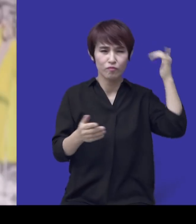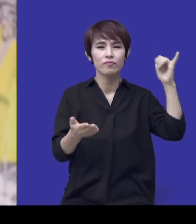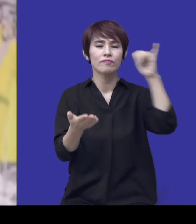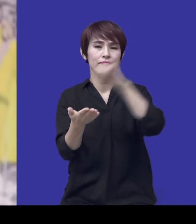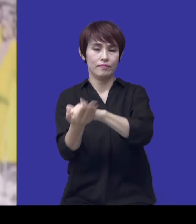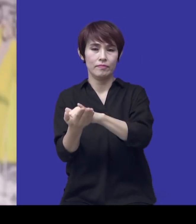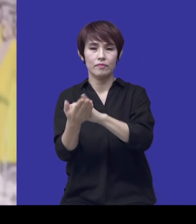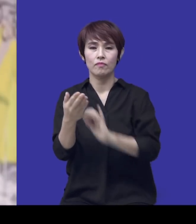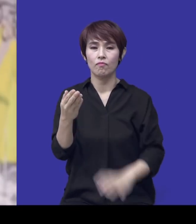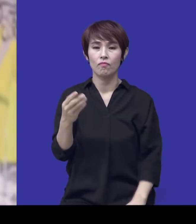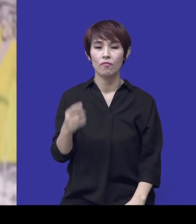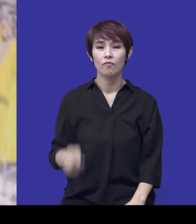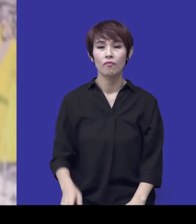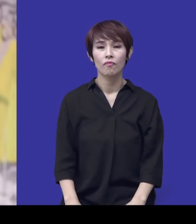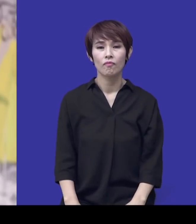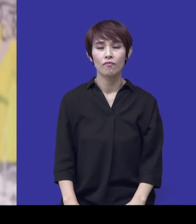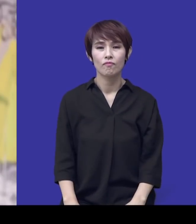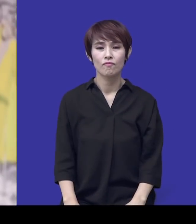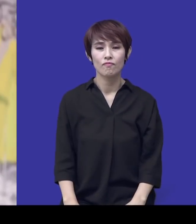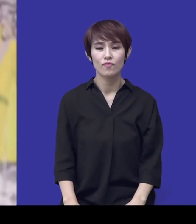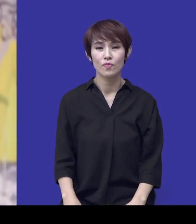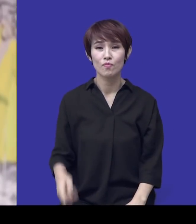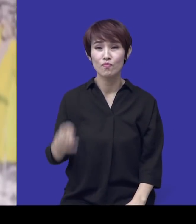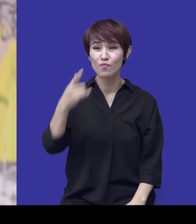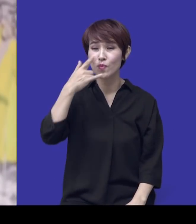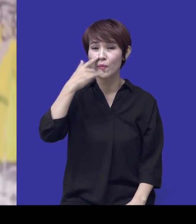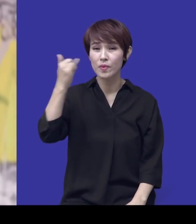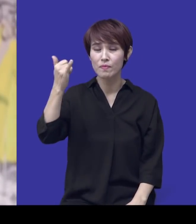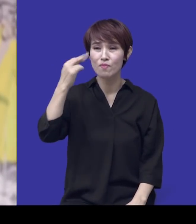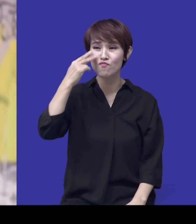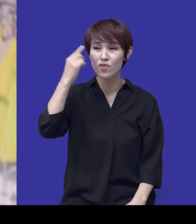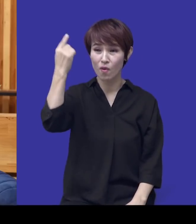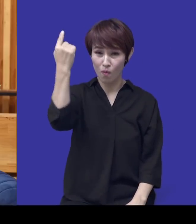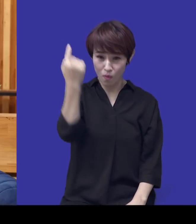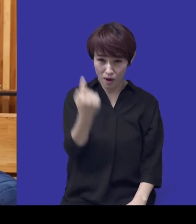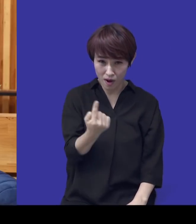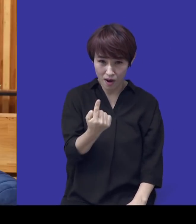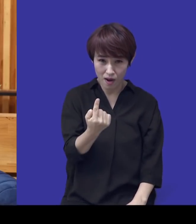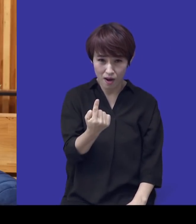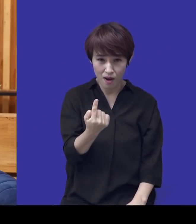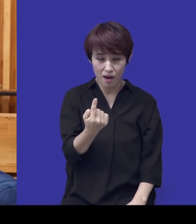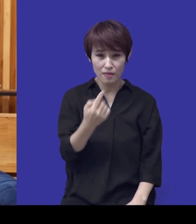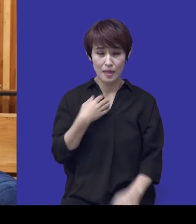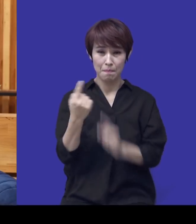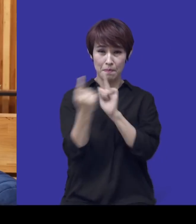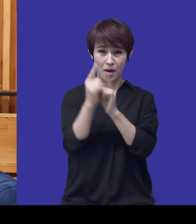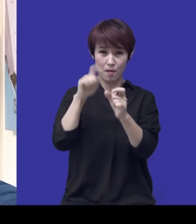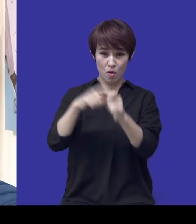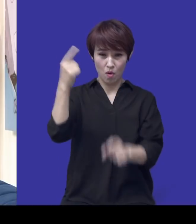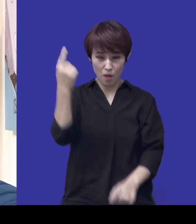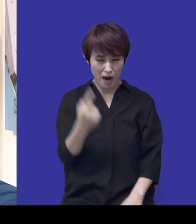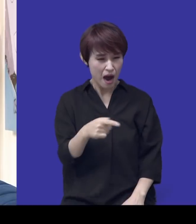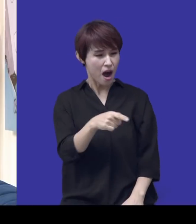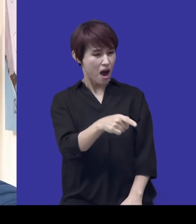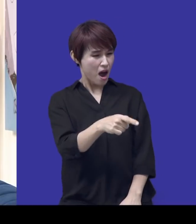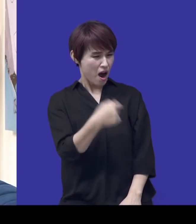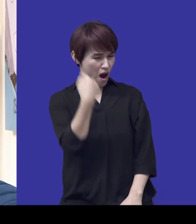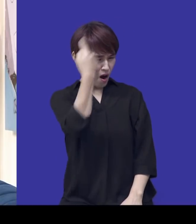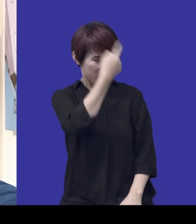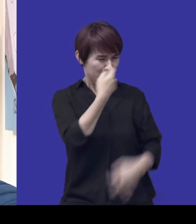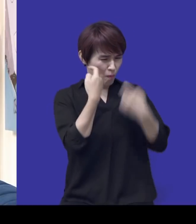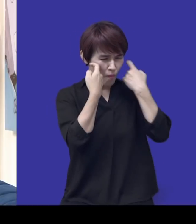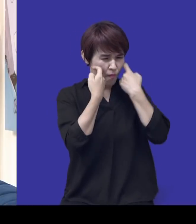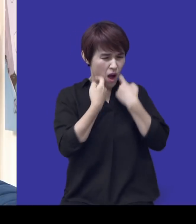어머니 아버지가 미국에 여행을 오셨는데 제 얼굴을 보시자마자 우셨거든요. 너무 안 돼 보여서. 그래서 어머니가 그때 저녁에